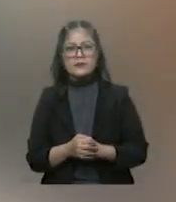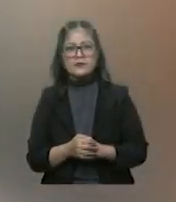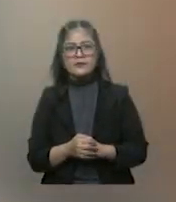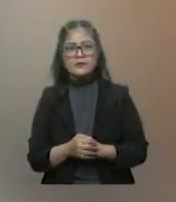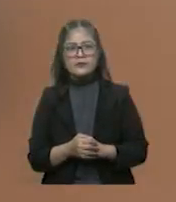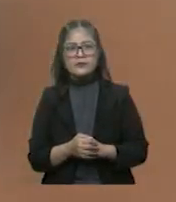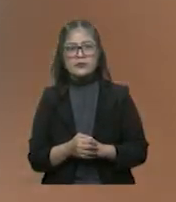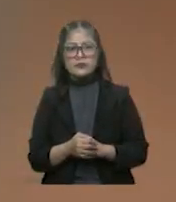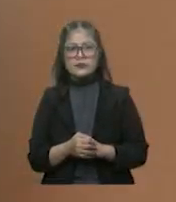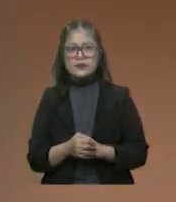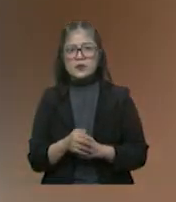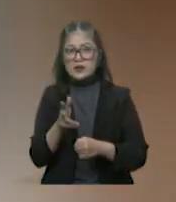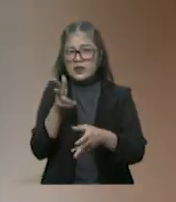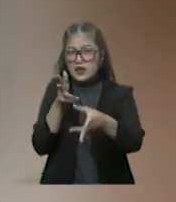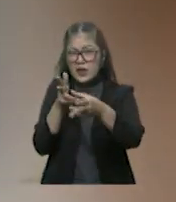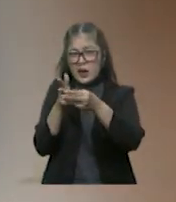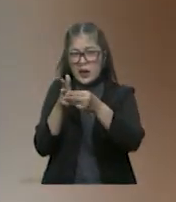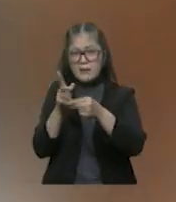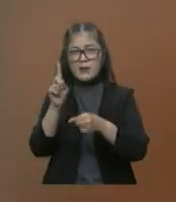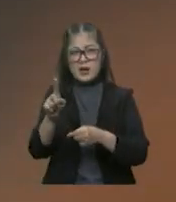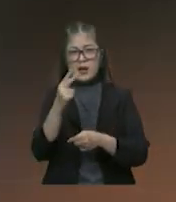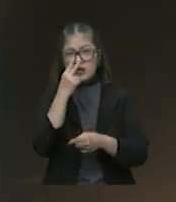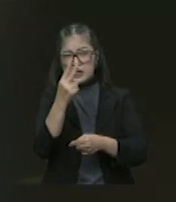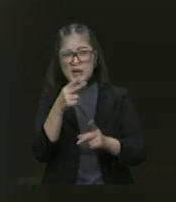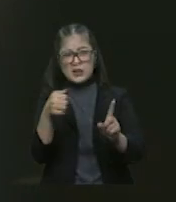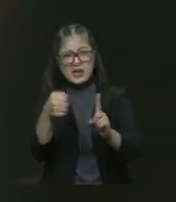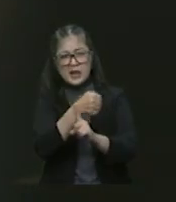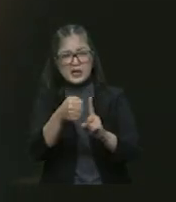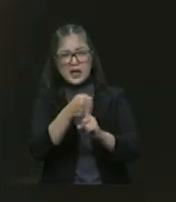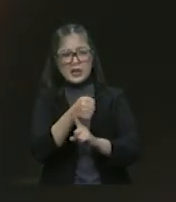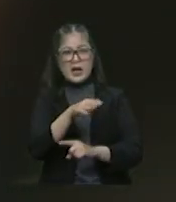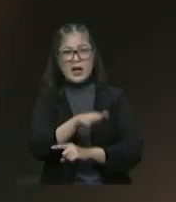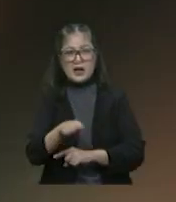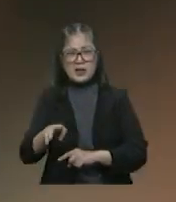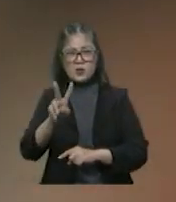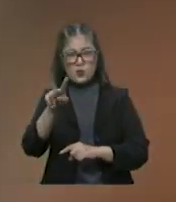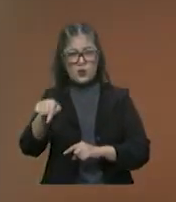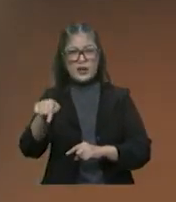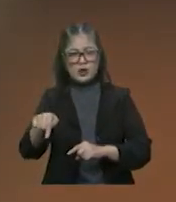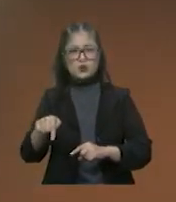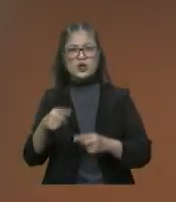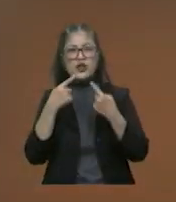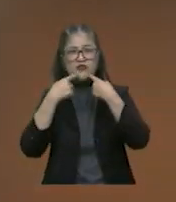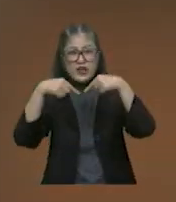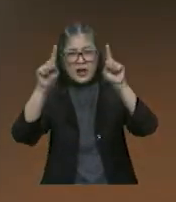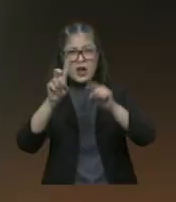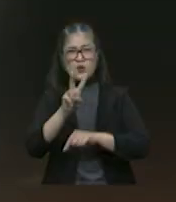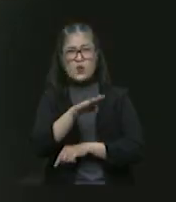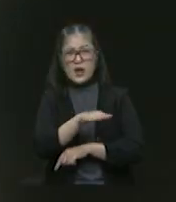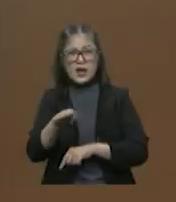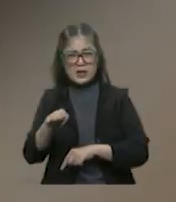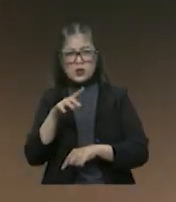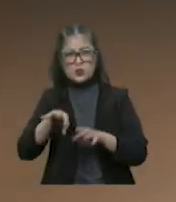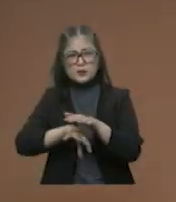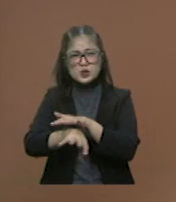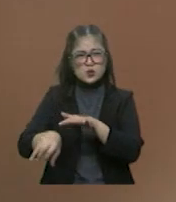Video amatir penganiayaan dua anak viral di media sosial. Dua anak diduga mencuri durian diinterogasi di sebuah tempat oleh